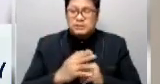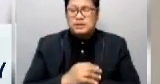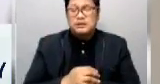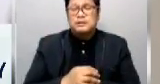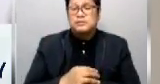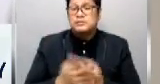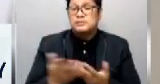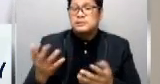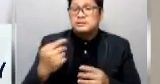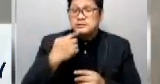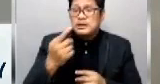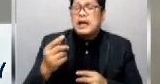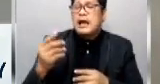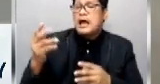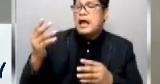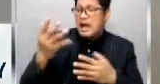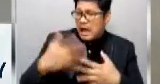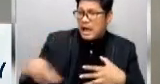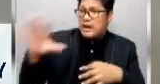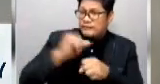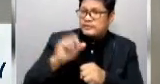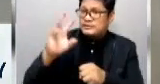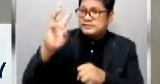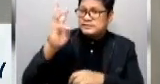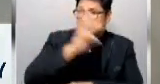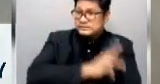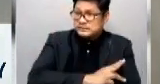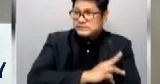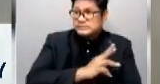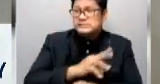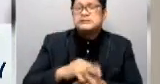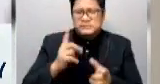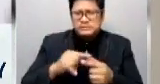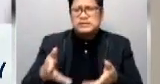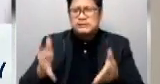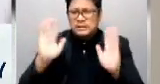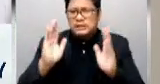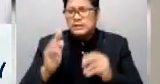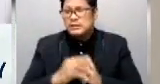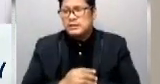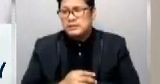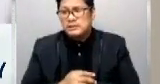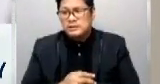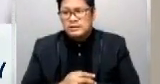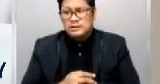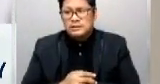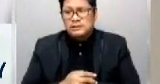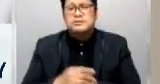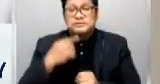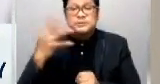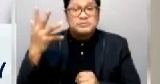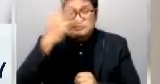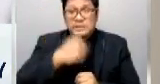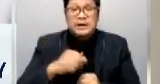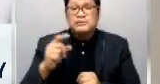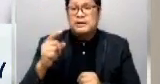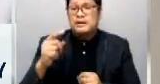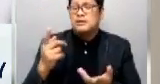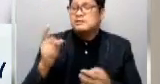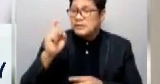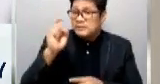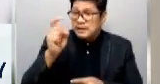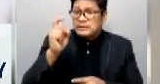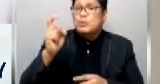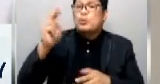day, saka natin mapakawalan. So titingnan din natin, mas maganda talaga yung immediately upon entry. Tingnan